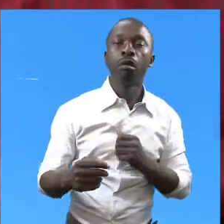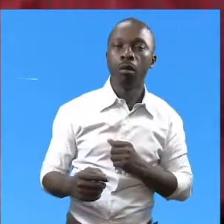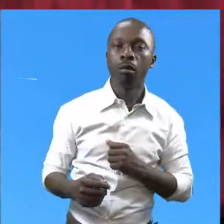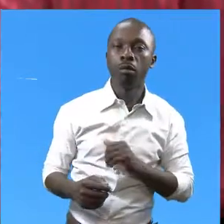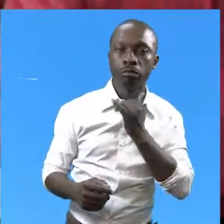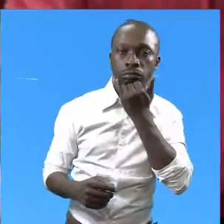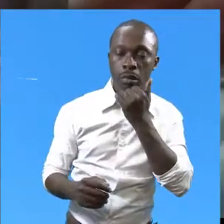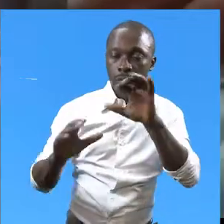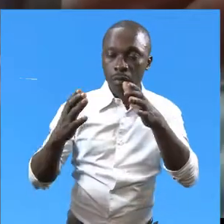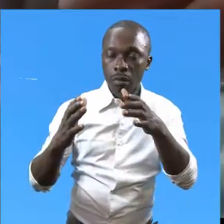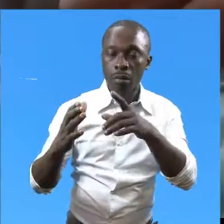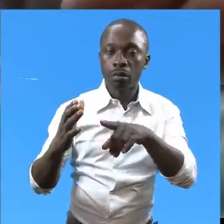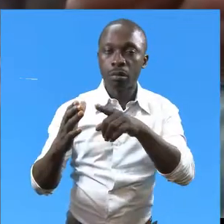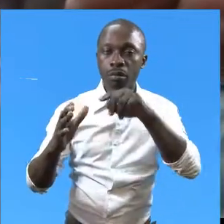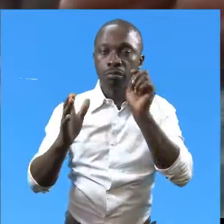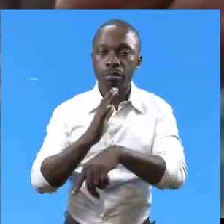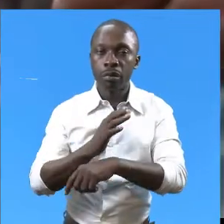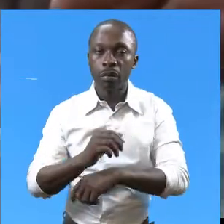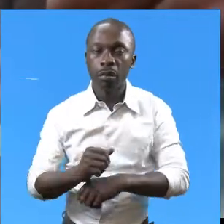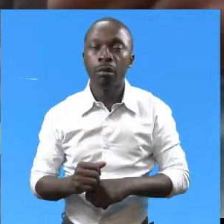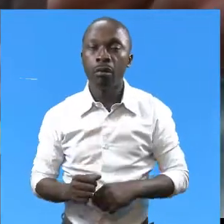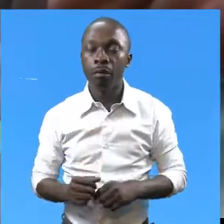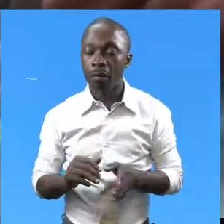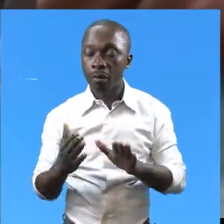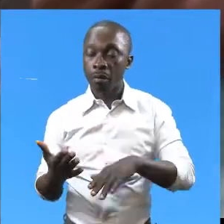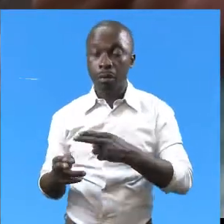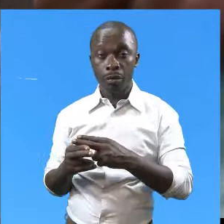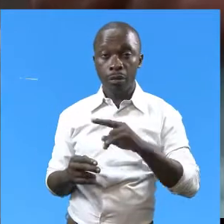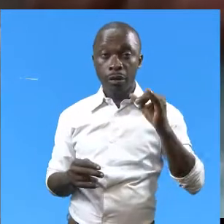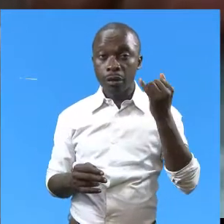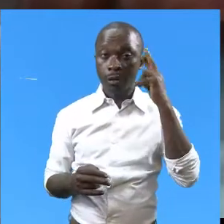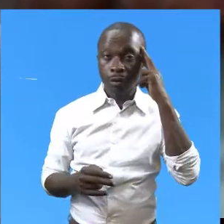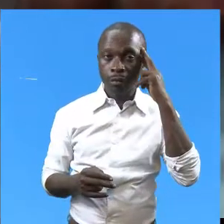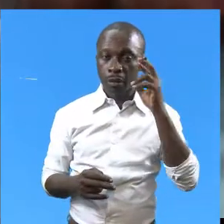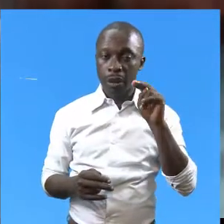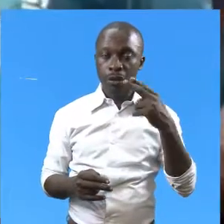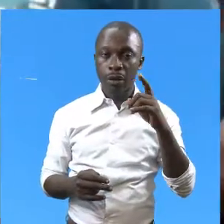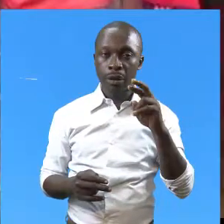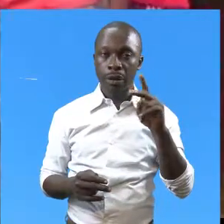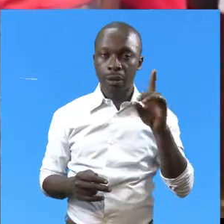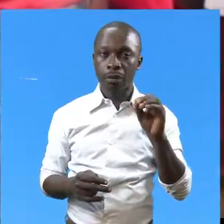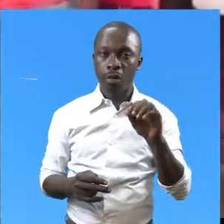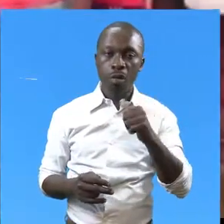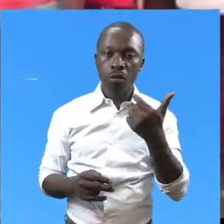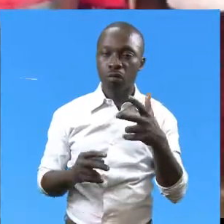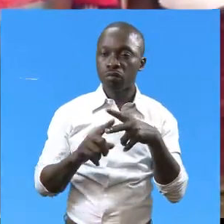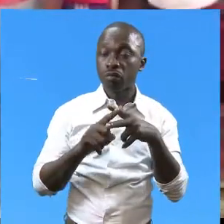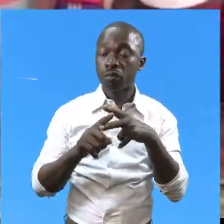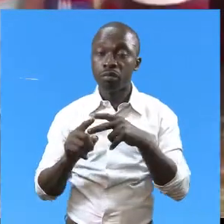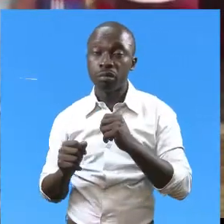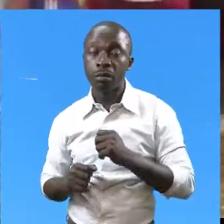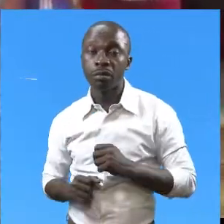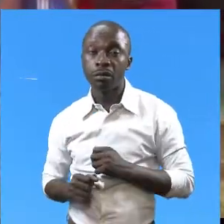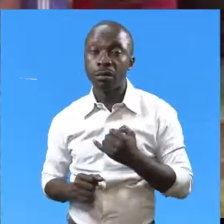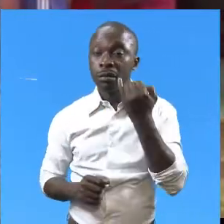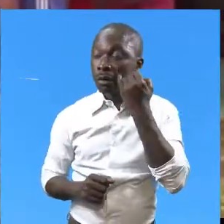police et braqueurs. L'un des braqueurs tombe sur le carreau, le nommé Junior Gando, et les autres vont prendre la fuite. Sur